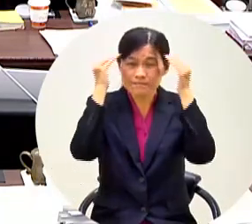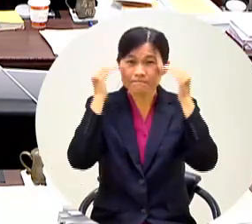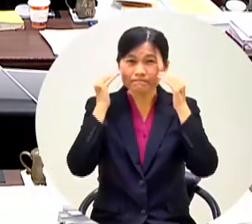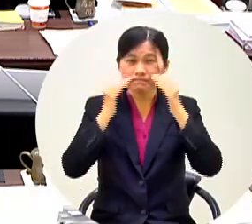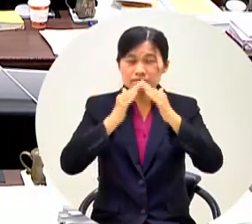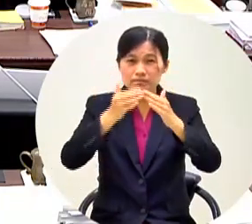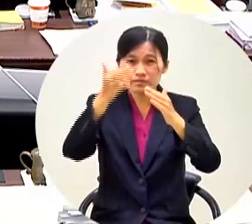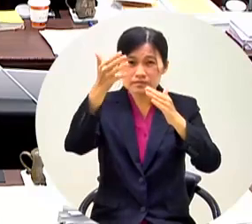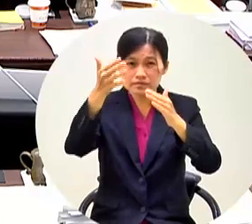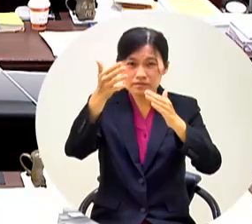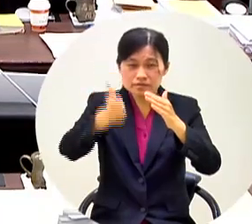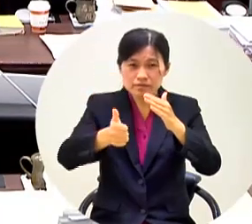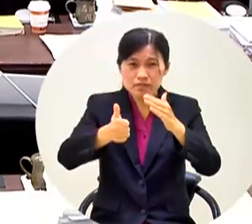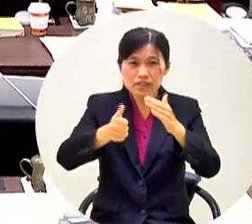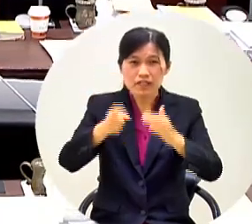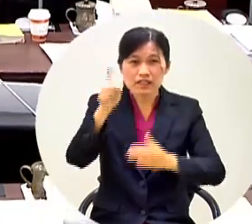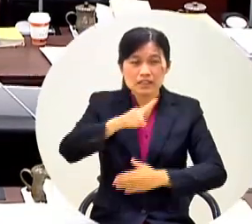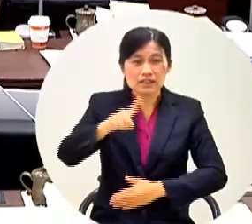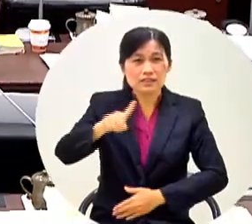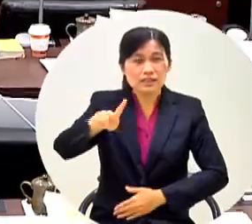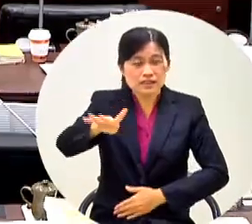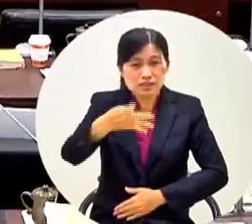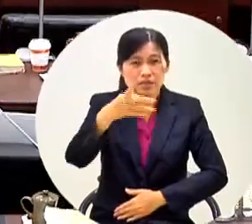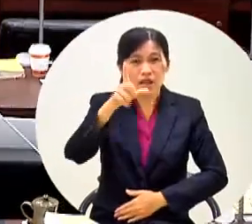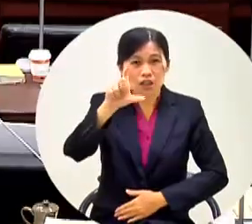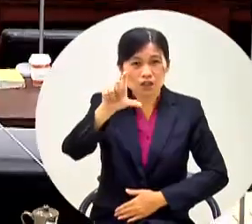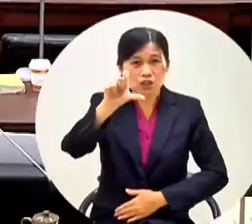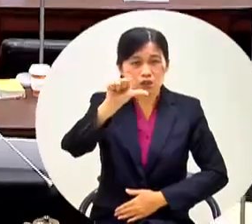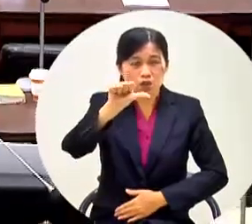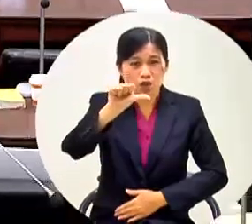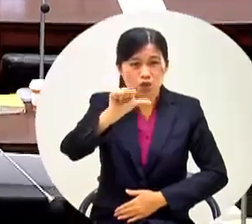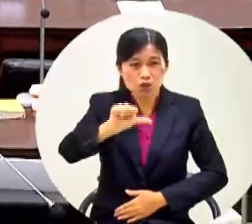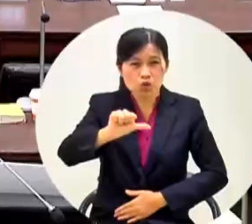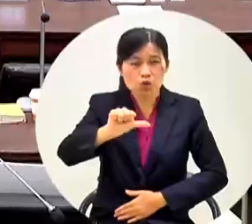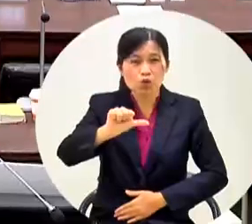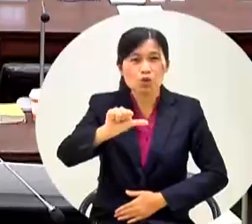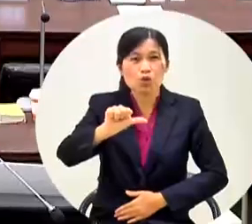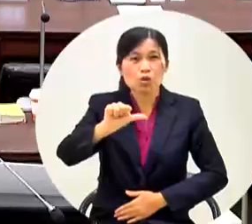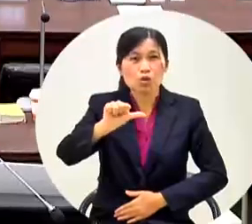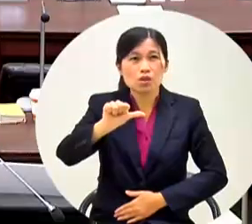1465的预算，1465亿的预算